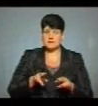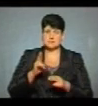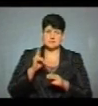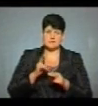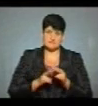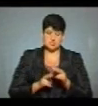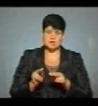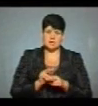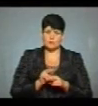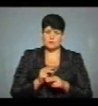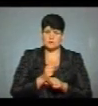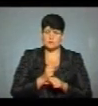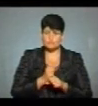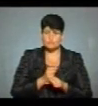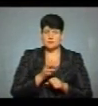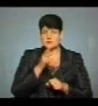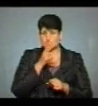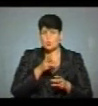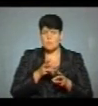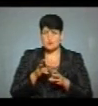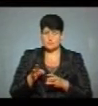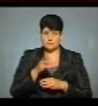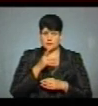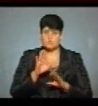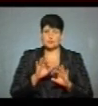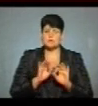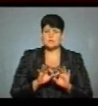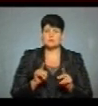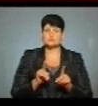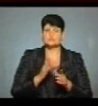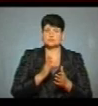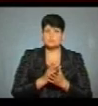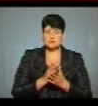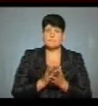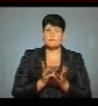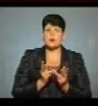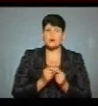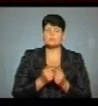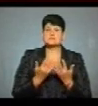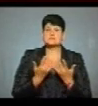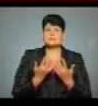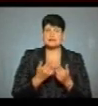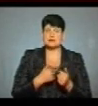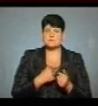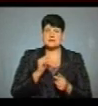завершення ремонтних робіт та під час опалювального періоду. Будемо роз'яснювати, що відбувається, і порахуємо, скільки ми таки